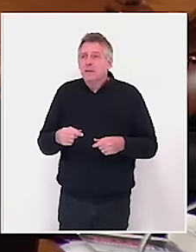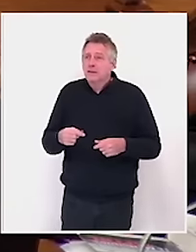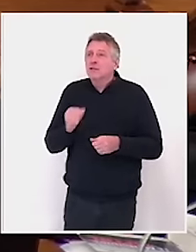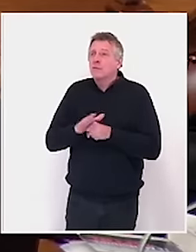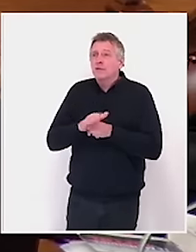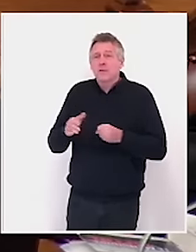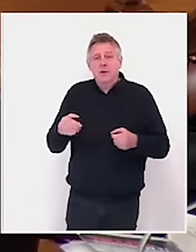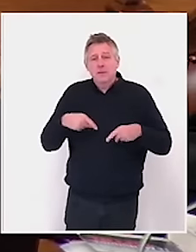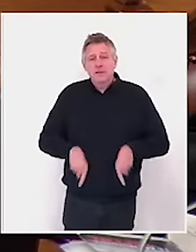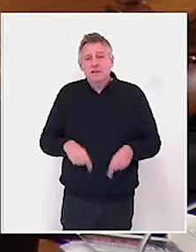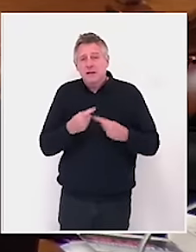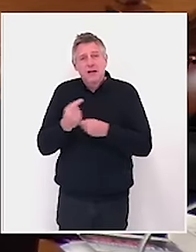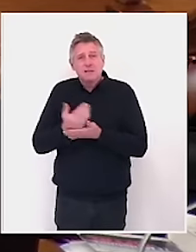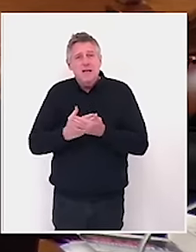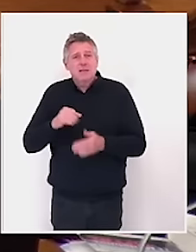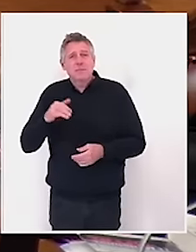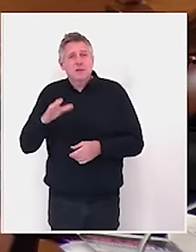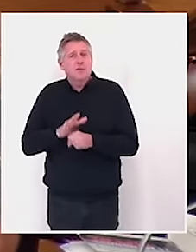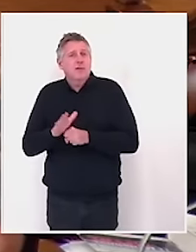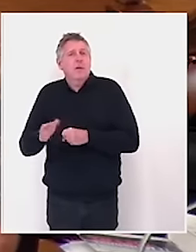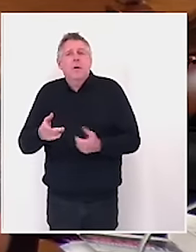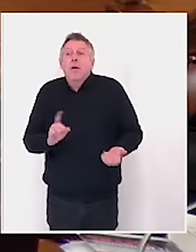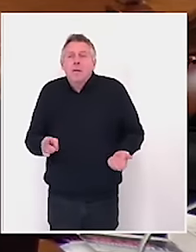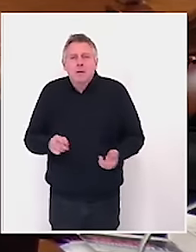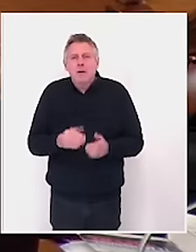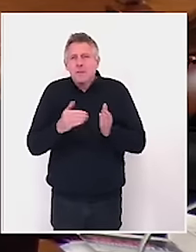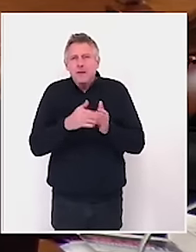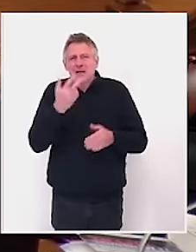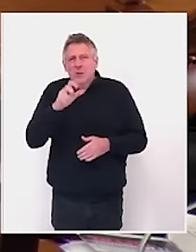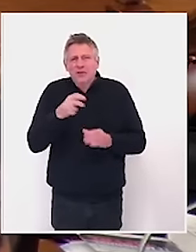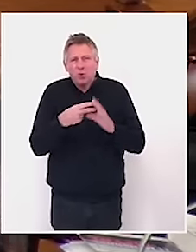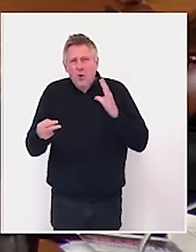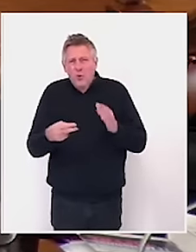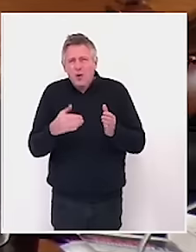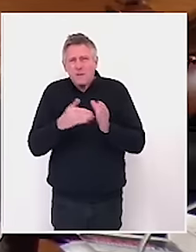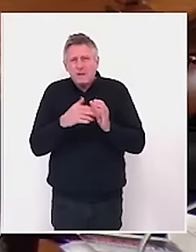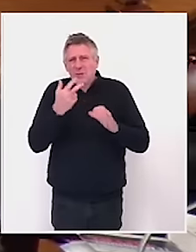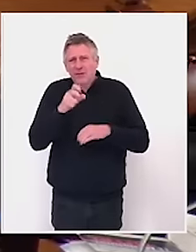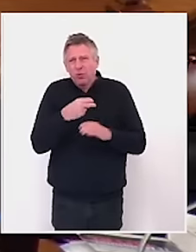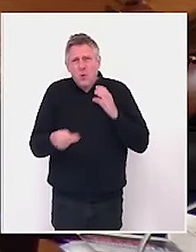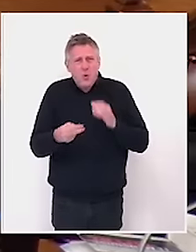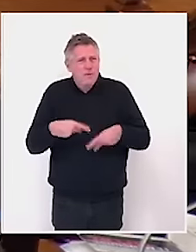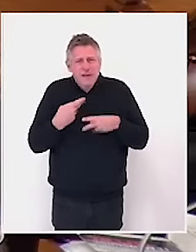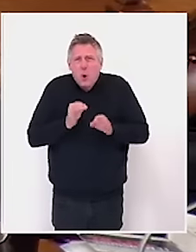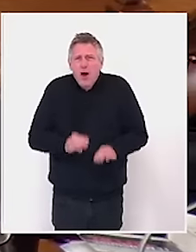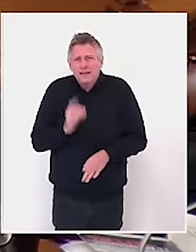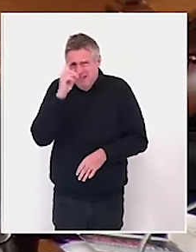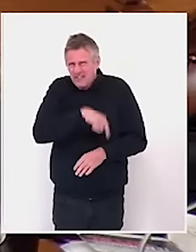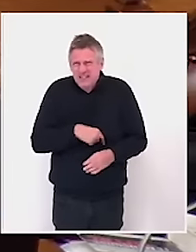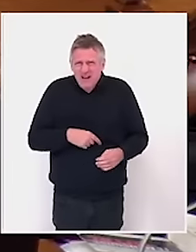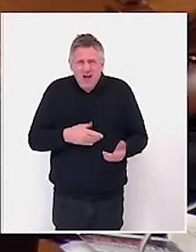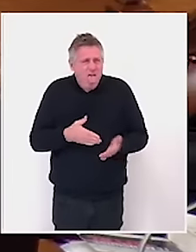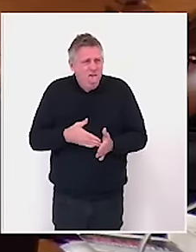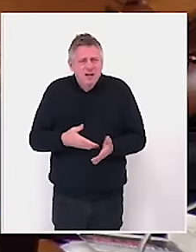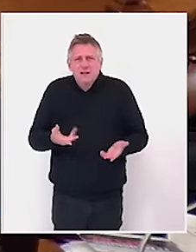suffisant. C'est quand même 1300 et quelques, on vit plus correctement avec 1300 et quelques, donc c'est ça qui nous chagrine. C'est en fait,